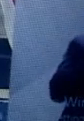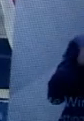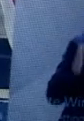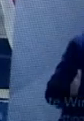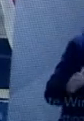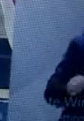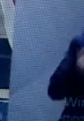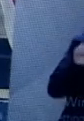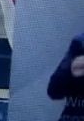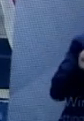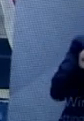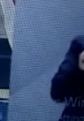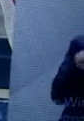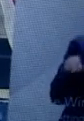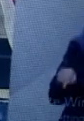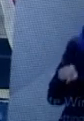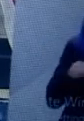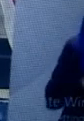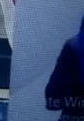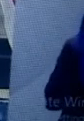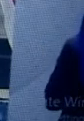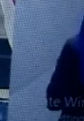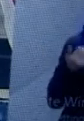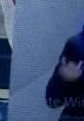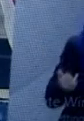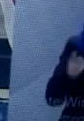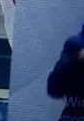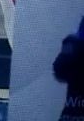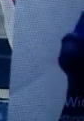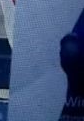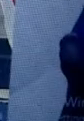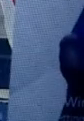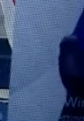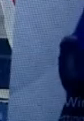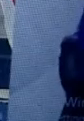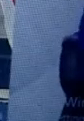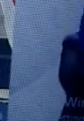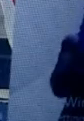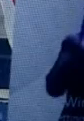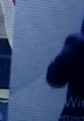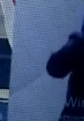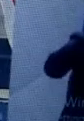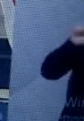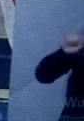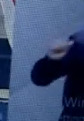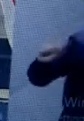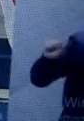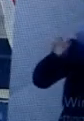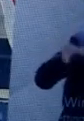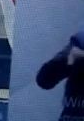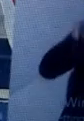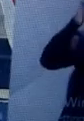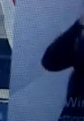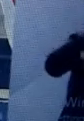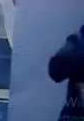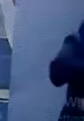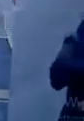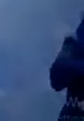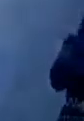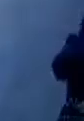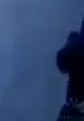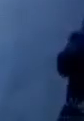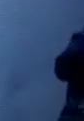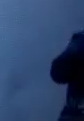berisiko. Strategi ini akan dilaksanakan melalui jawatankuasa khas Menteri mengenai pelaksanaan